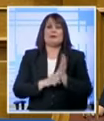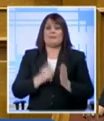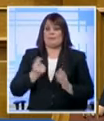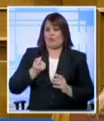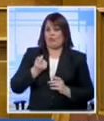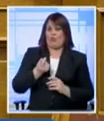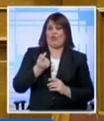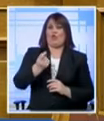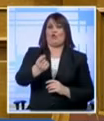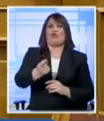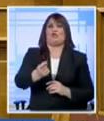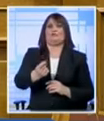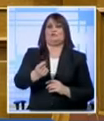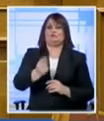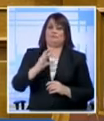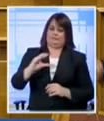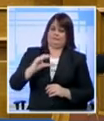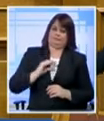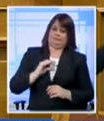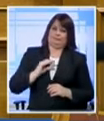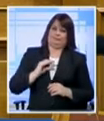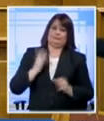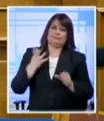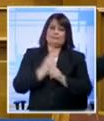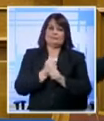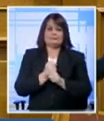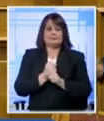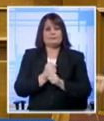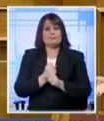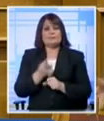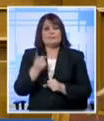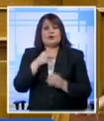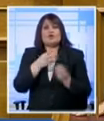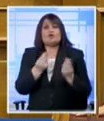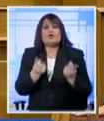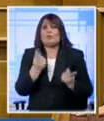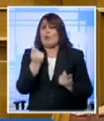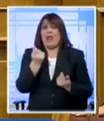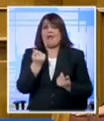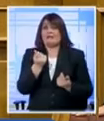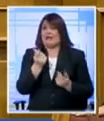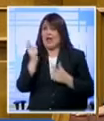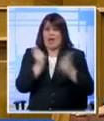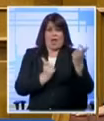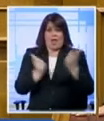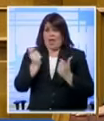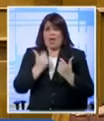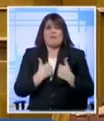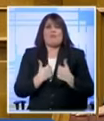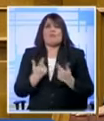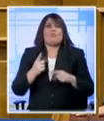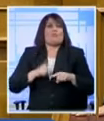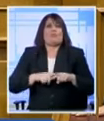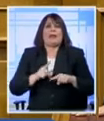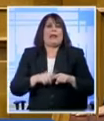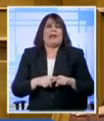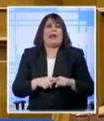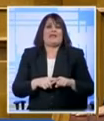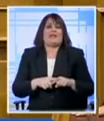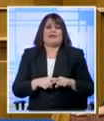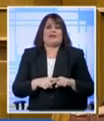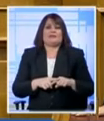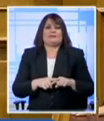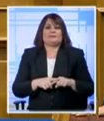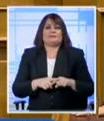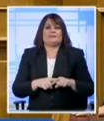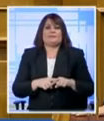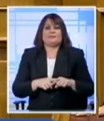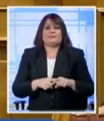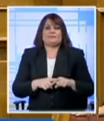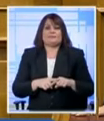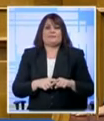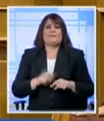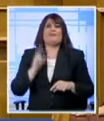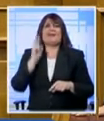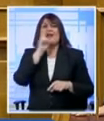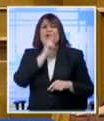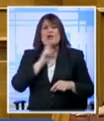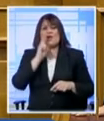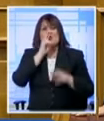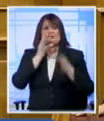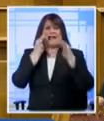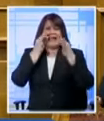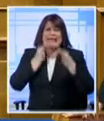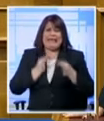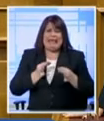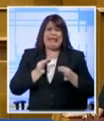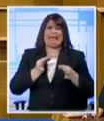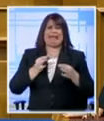δόσεις. Διότι η Ελλάδα δεν έχει άλλο τρόπο να πάρει λεπτά σήμερα. Διότι είναι αέρας φρέσκος στα περί Ρωσίας, Κίνας,